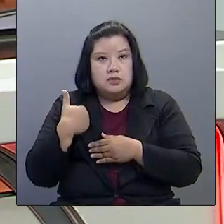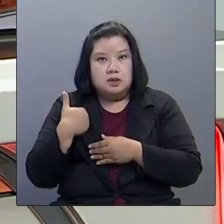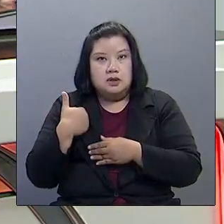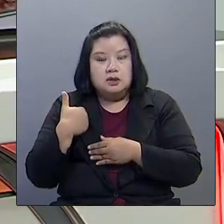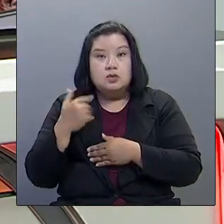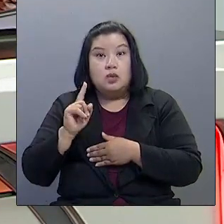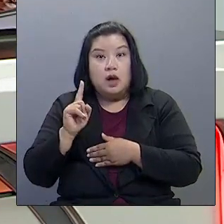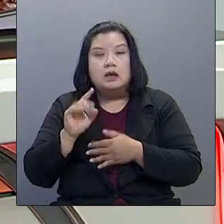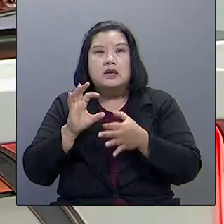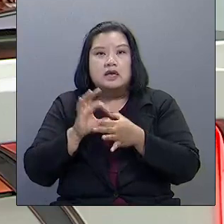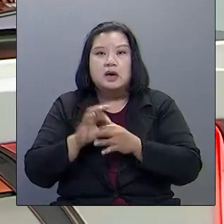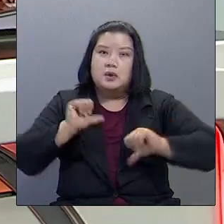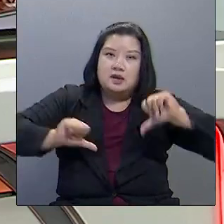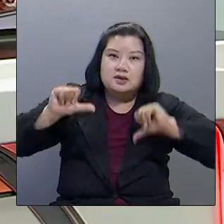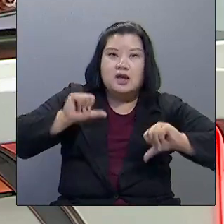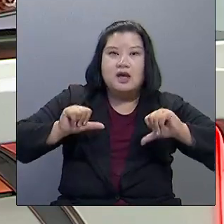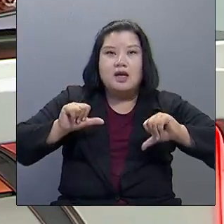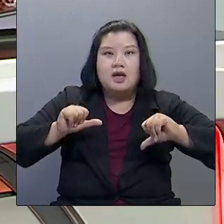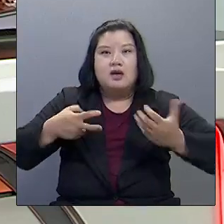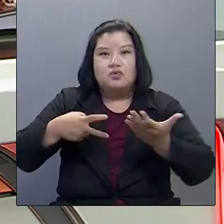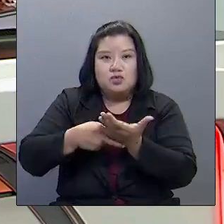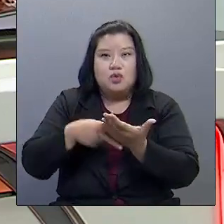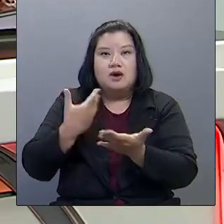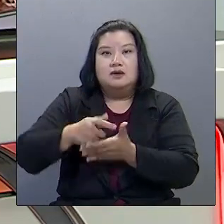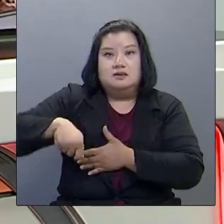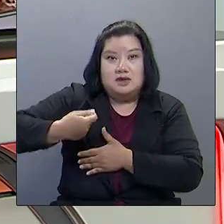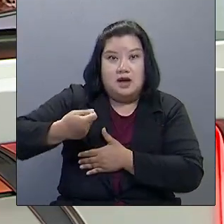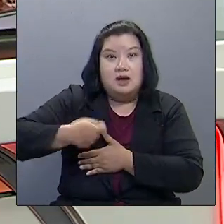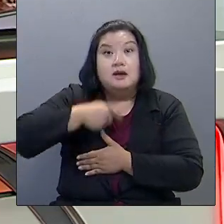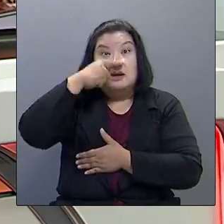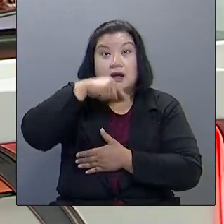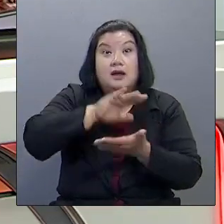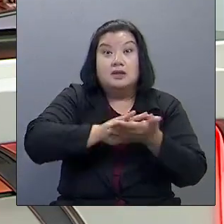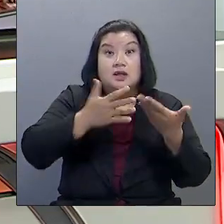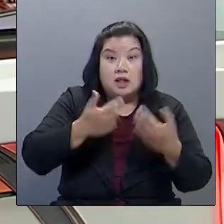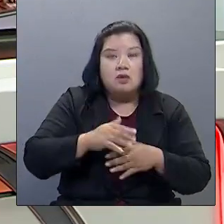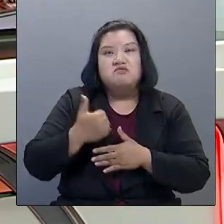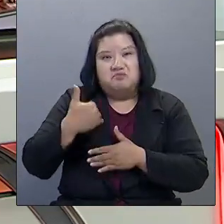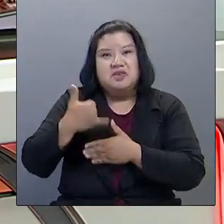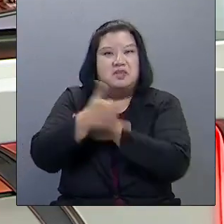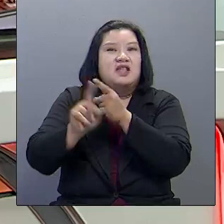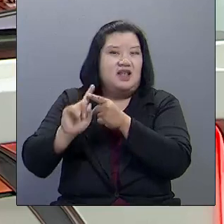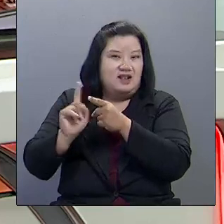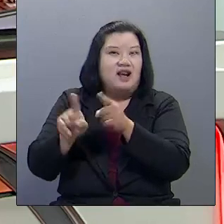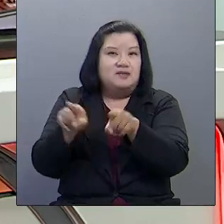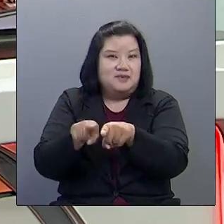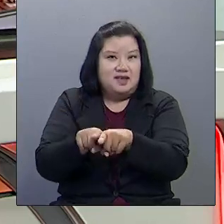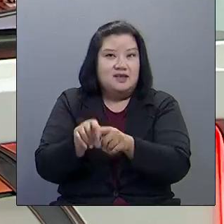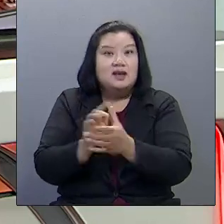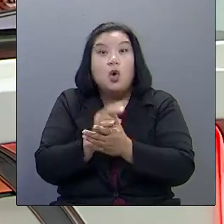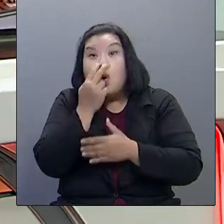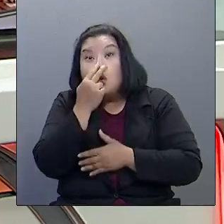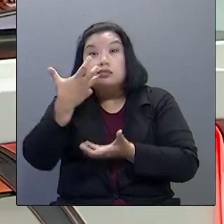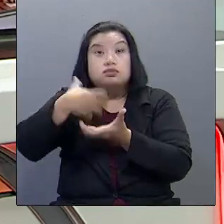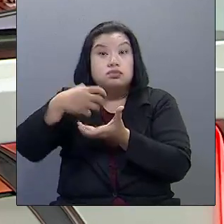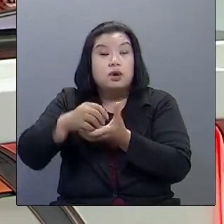สู่เรื่องของการทำโชว์ก็ได้ด้วยแล้วก็ไม่ได้จบแค่ที่บ้านเราด้วยนะคะสามารถไปไกลยังต่างประเทศได้ด้วยค่ะไปติดต